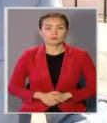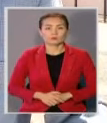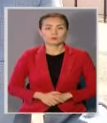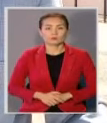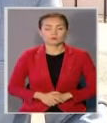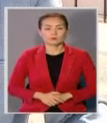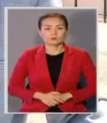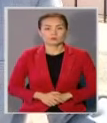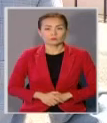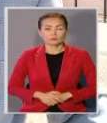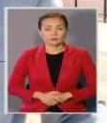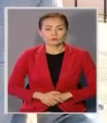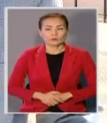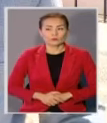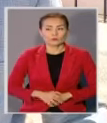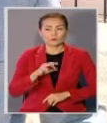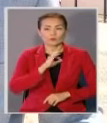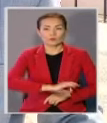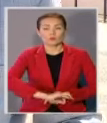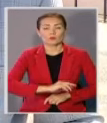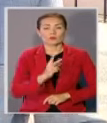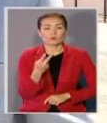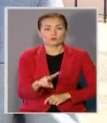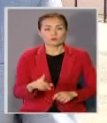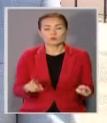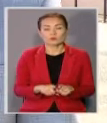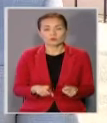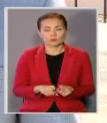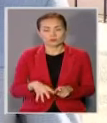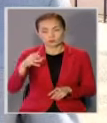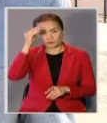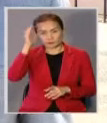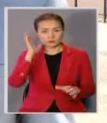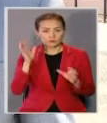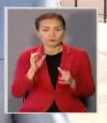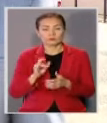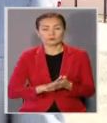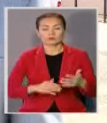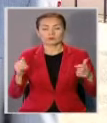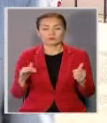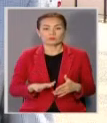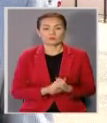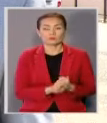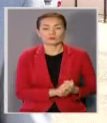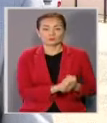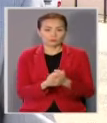Оның басты мүмкіндігі екі жақтың да пікірін тыңдай отырып,